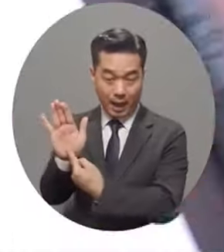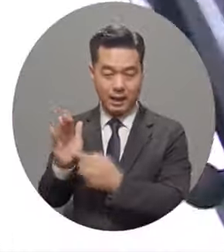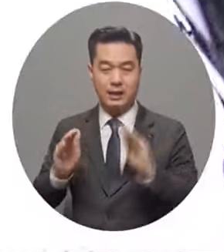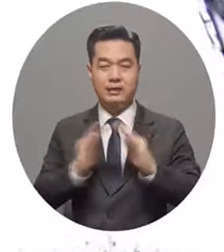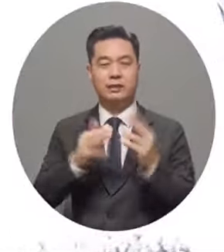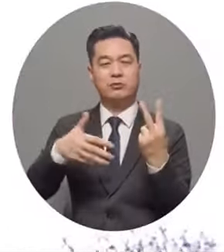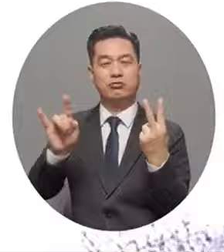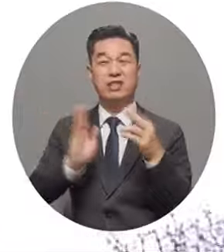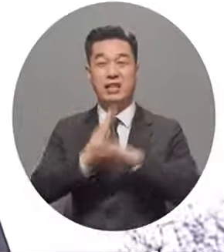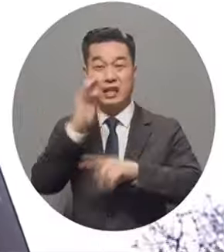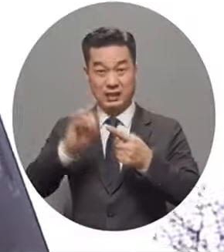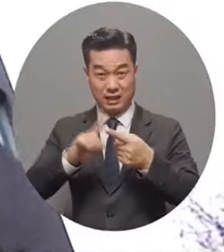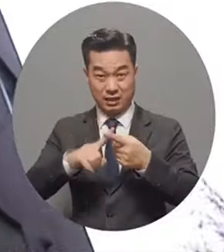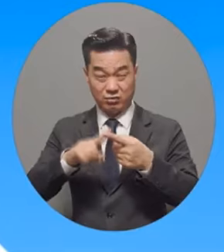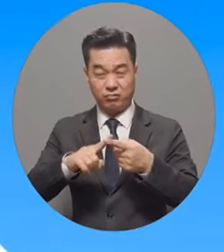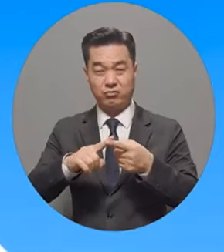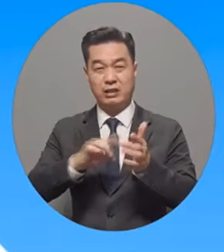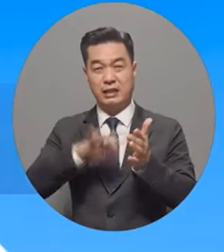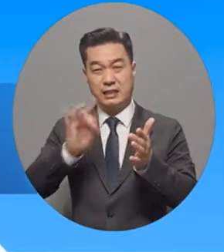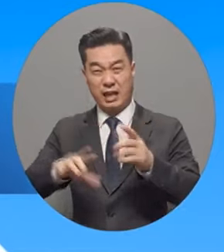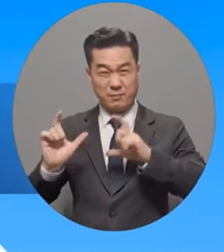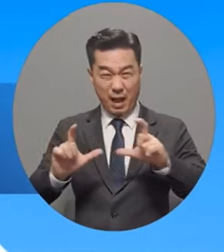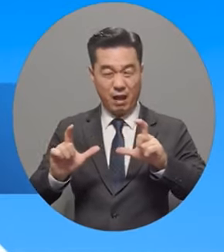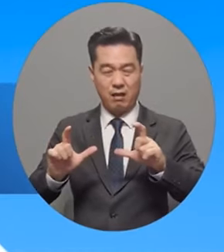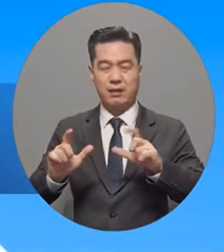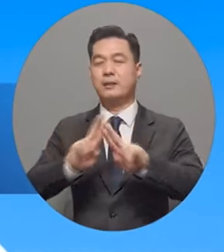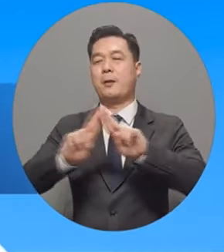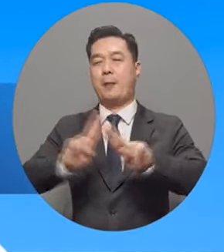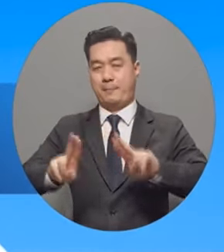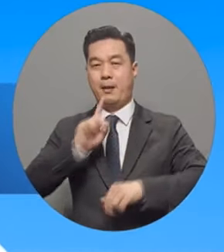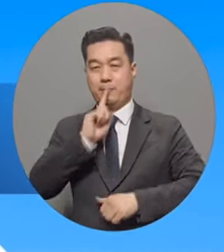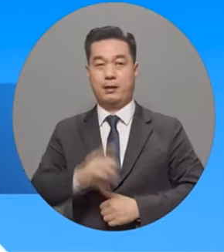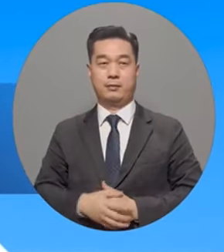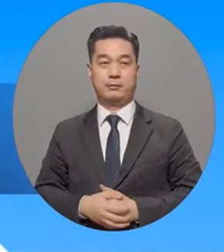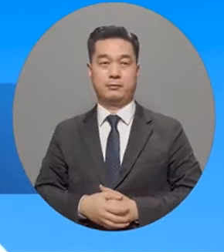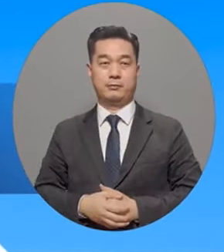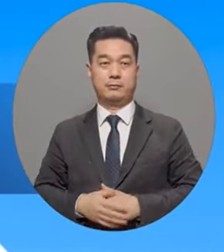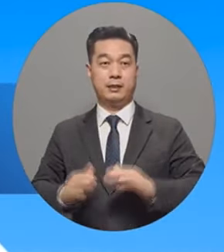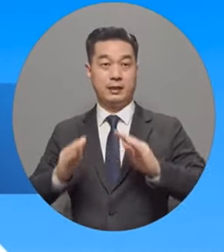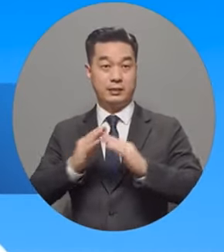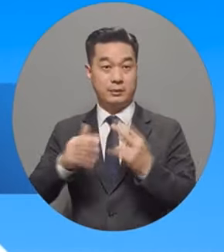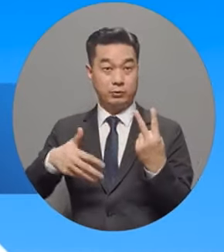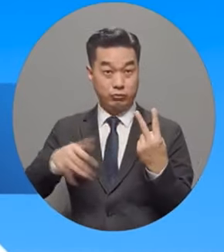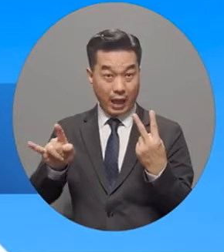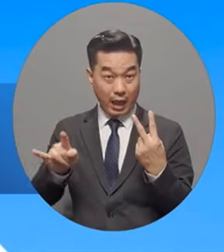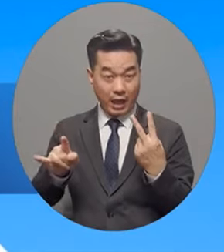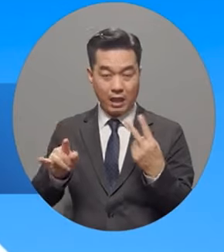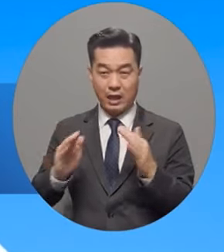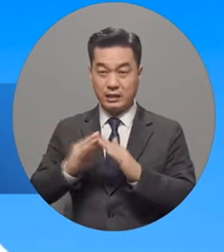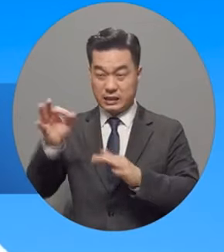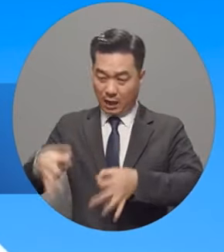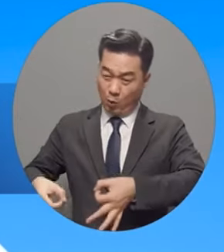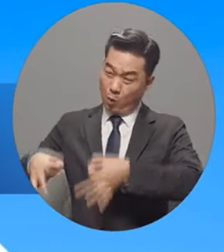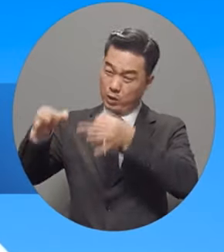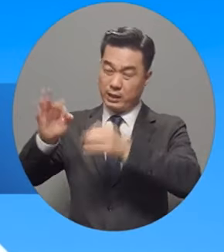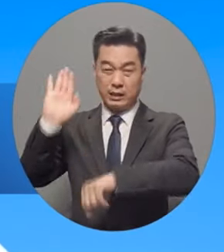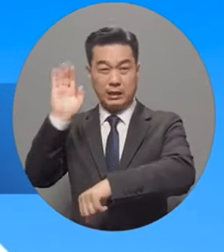중과세도 철폐하겠다고 밝혔습니다. 다주택자를 집값을 올리는 부도덕한 사람들이라고